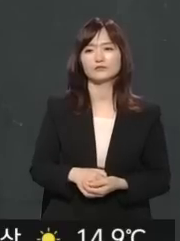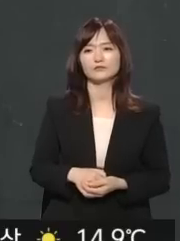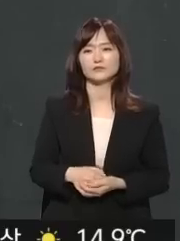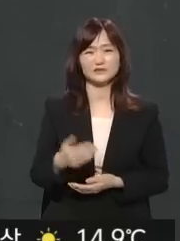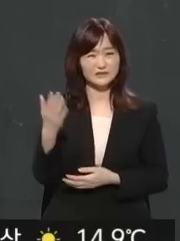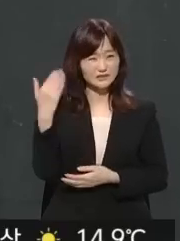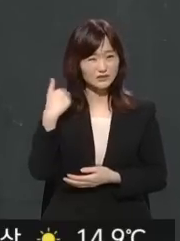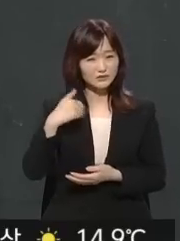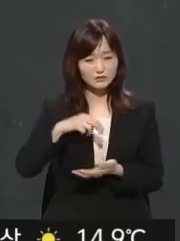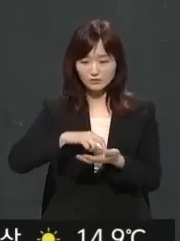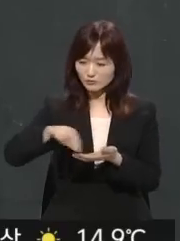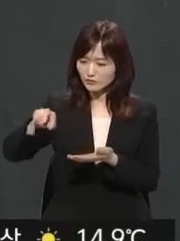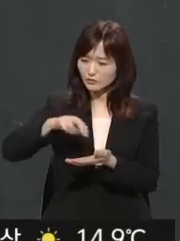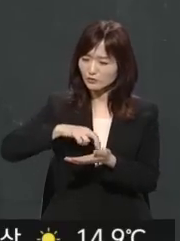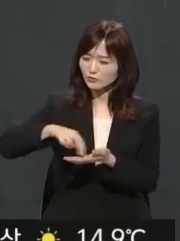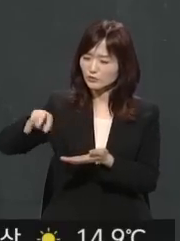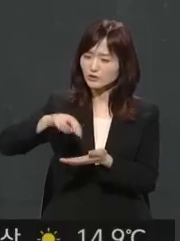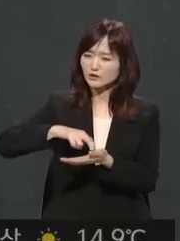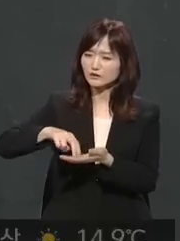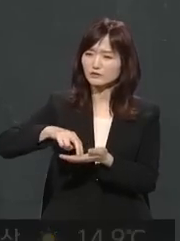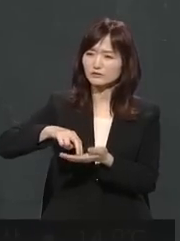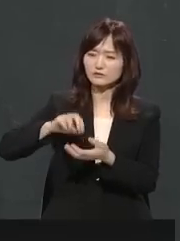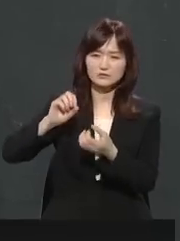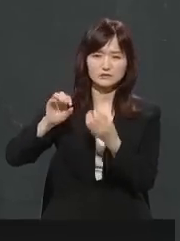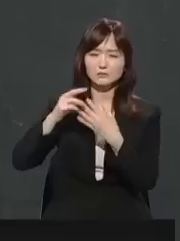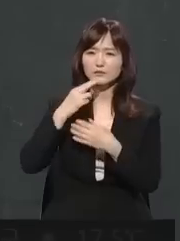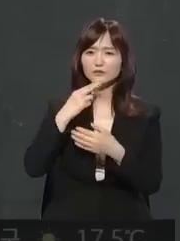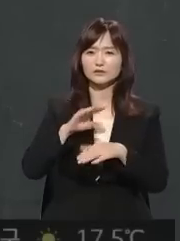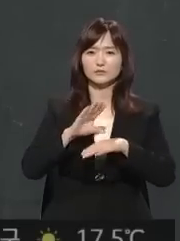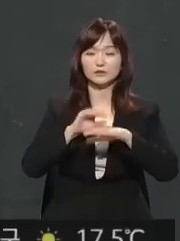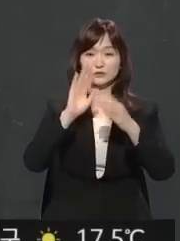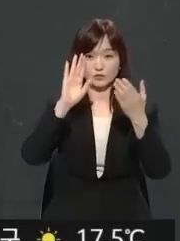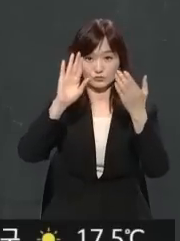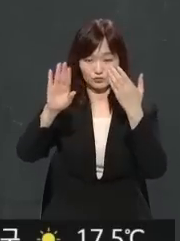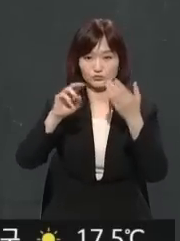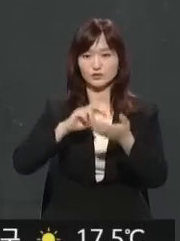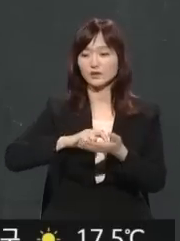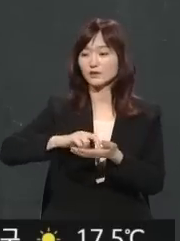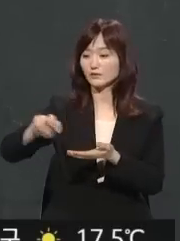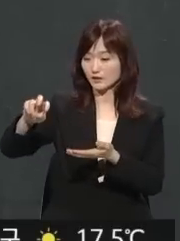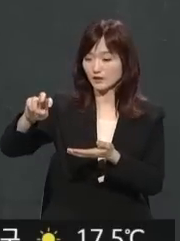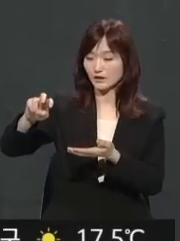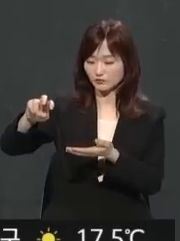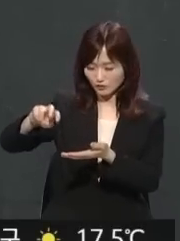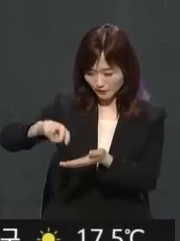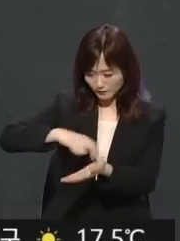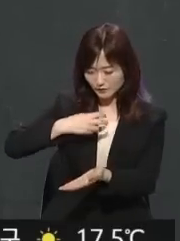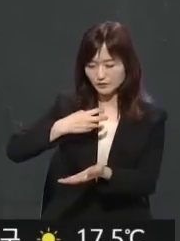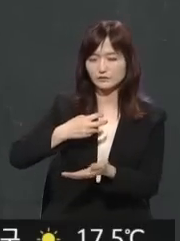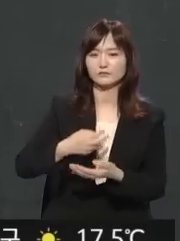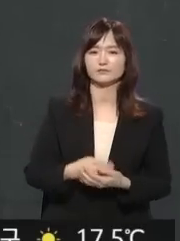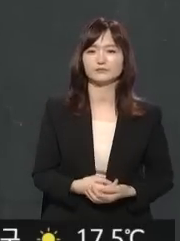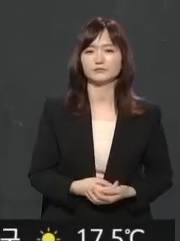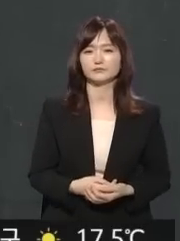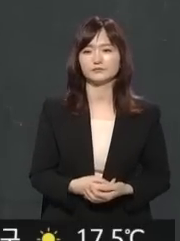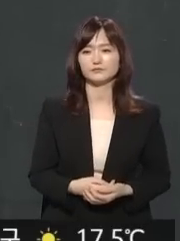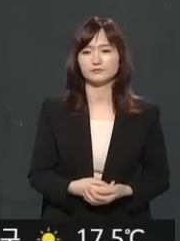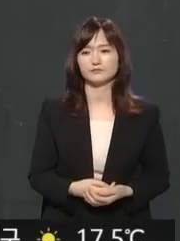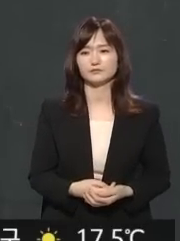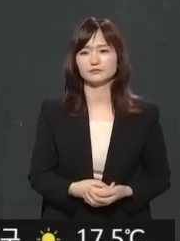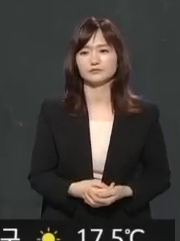씹다가 방송이 나가고 나서 저렇게 굿모닝 하면서 아는 척을 했단 말이죠네 뭐